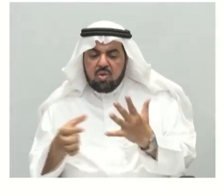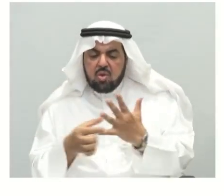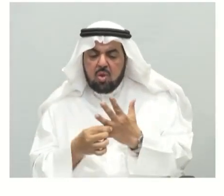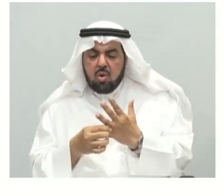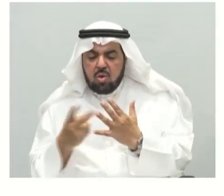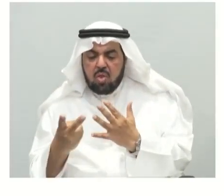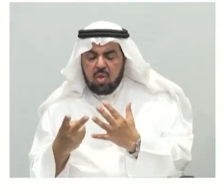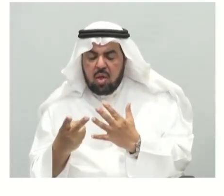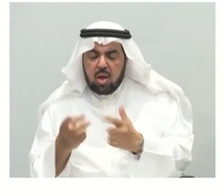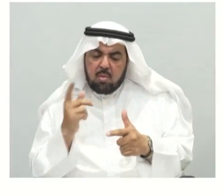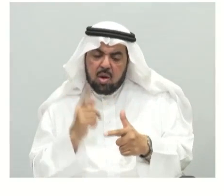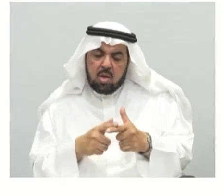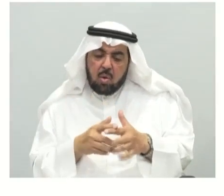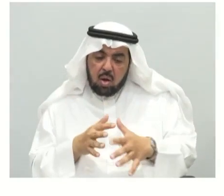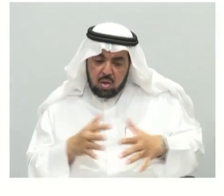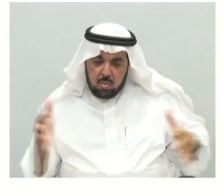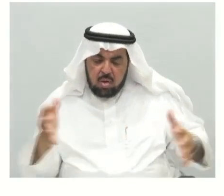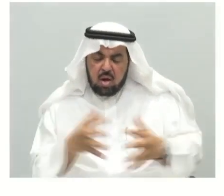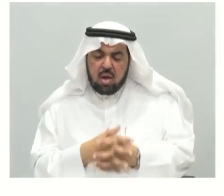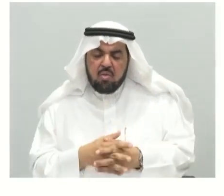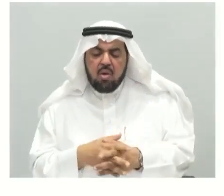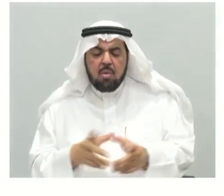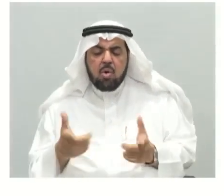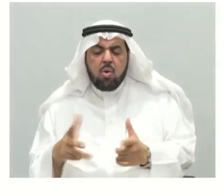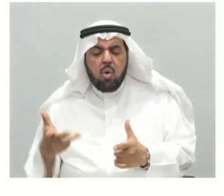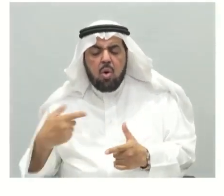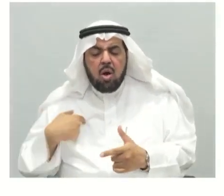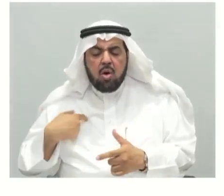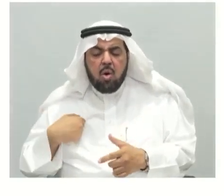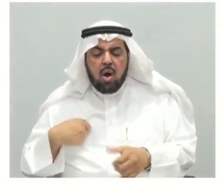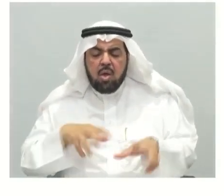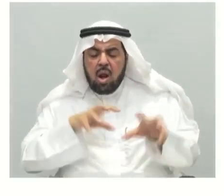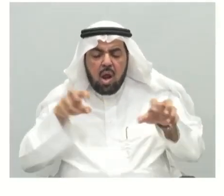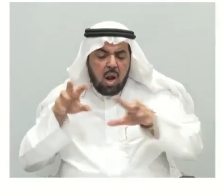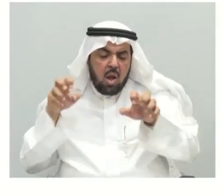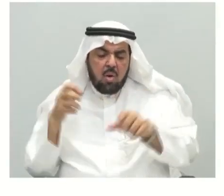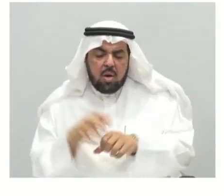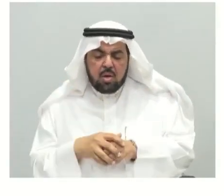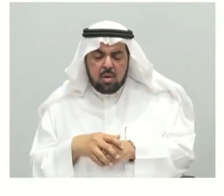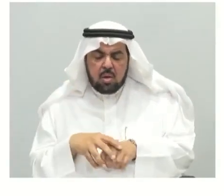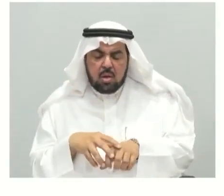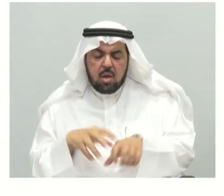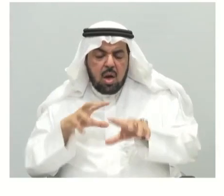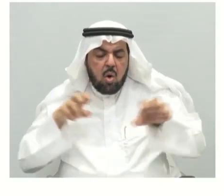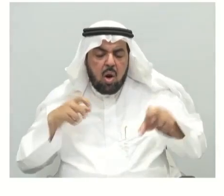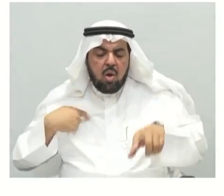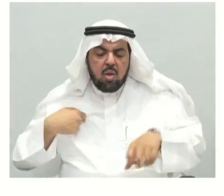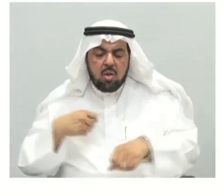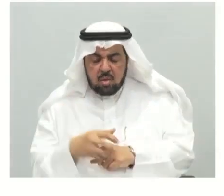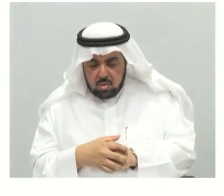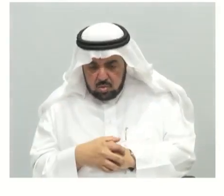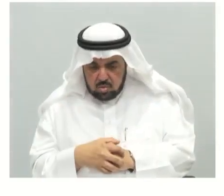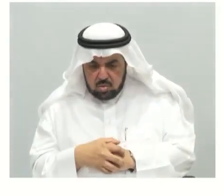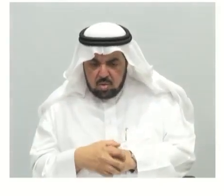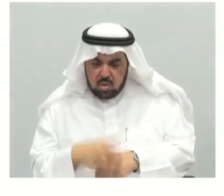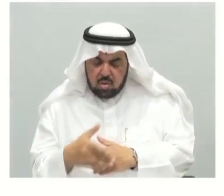من الزوائد كبيرا فما نوع هذا الحيوان مباشره ليس له قرون استشعار فهو مباشره